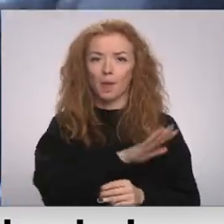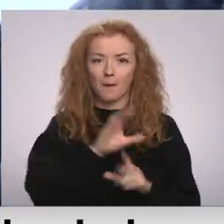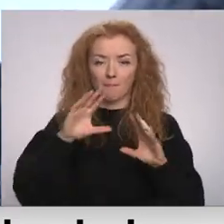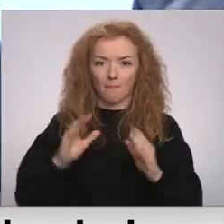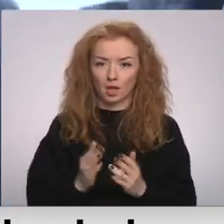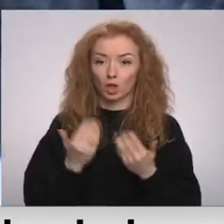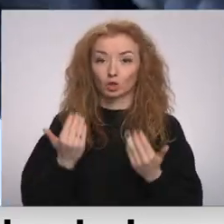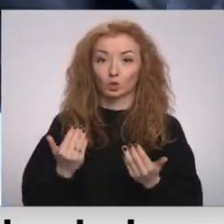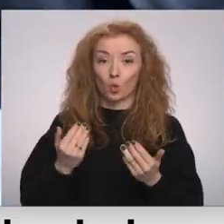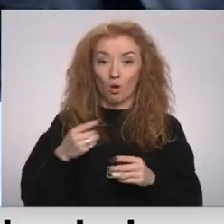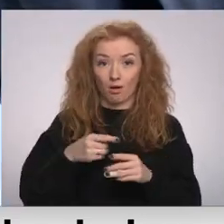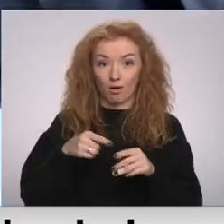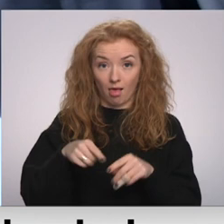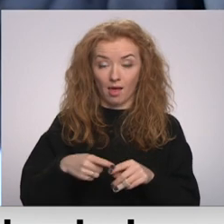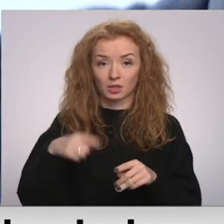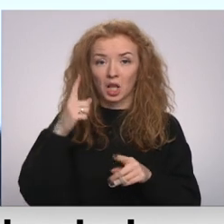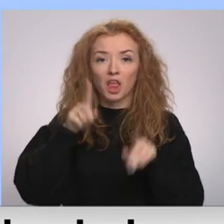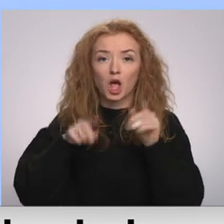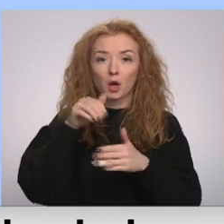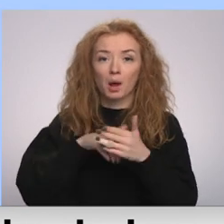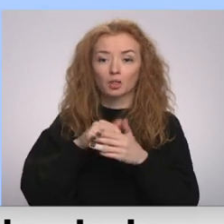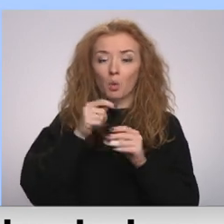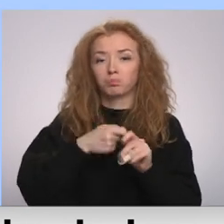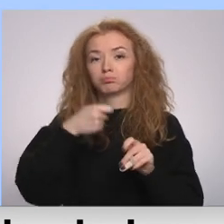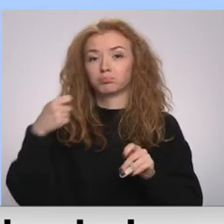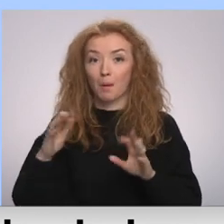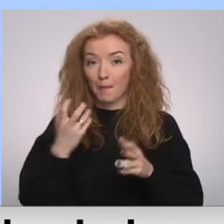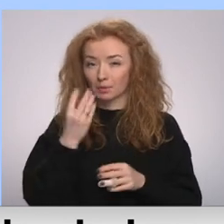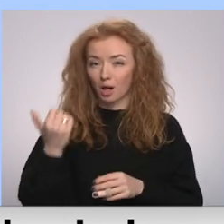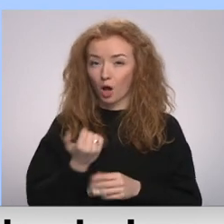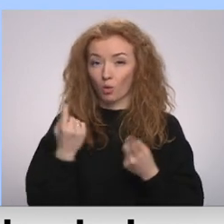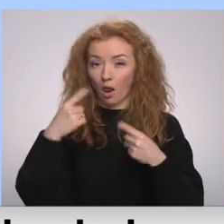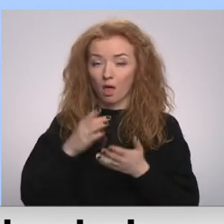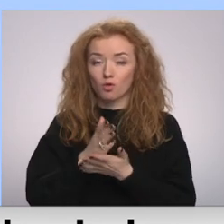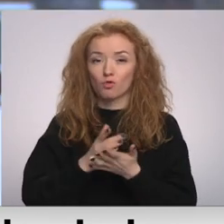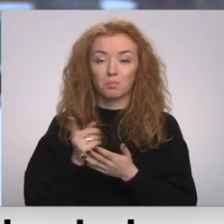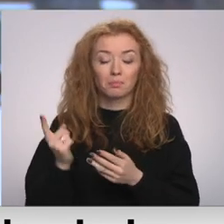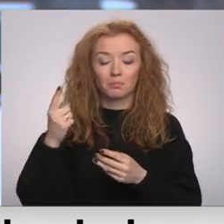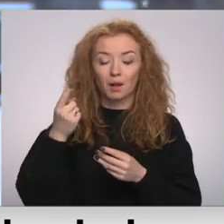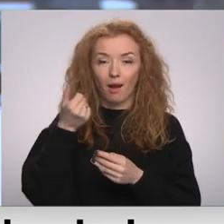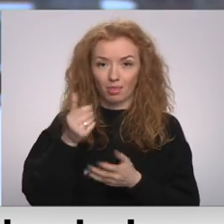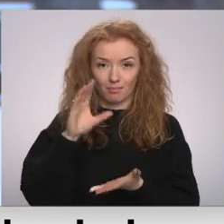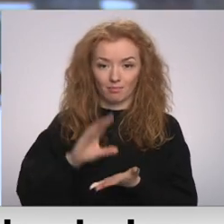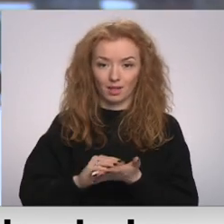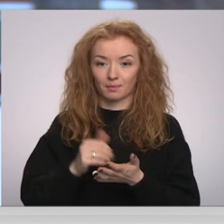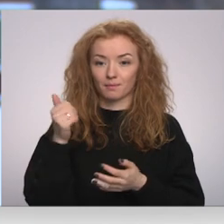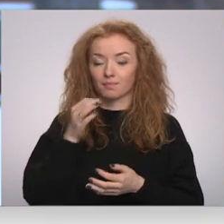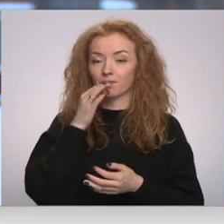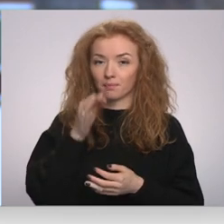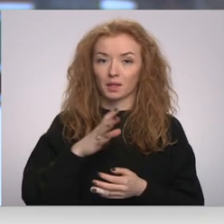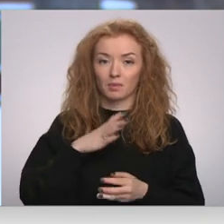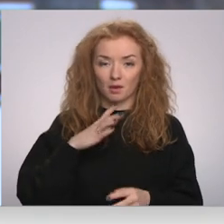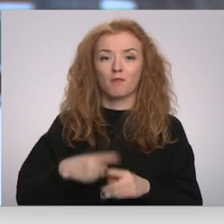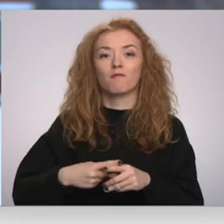Dzidra nenokļuva vienlīdz dažām pastkastītēm, tomēr 15 darba gadu laikā tā ir reta pieredze. Beju vienu reizi ibuksies, jā,